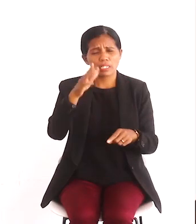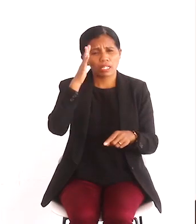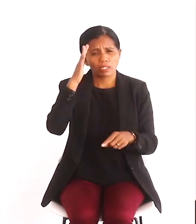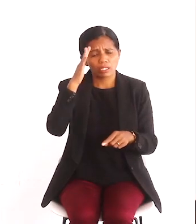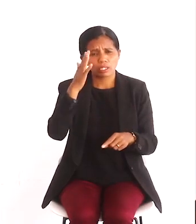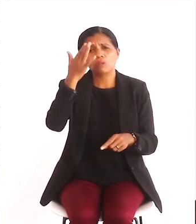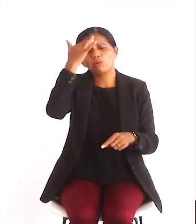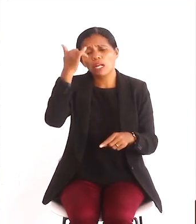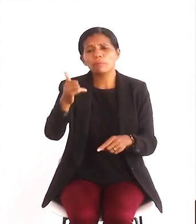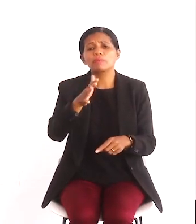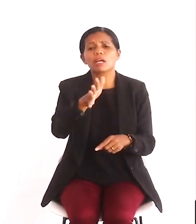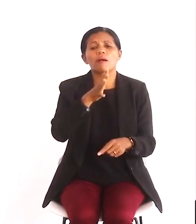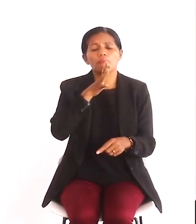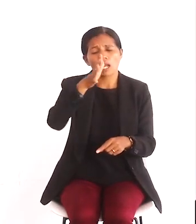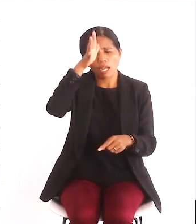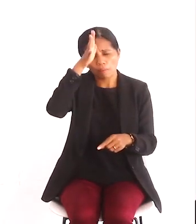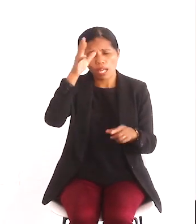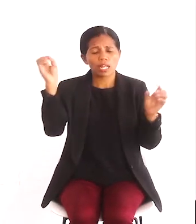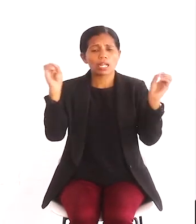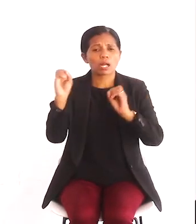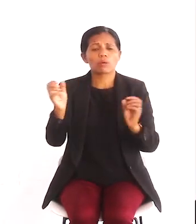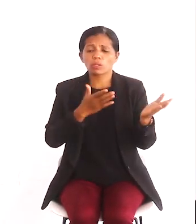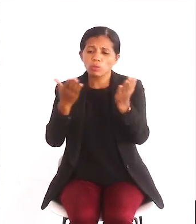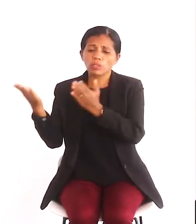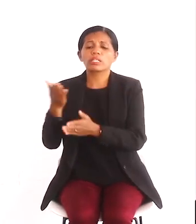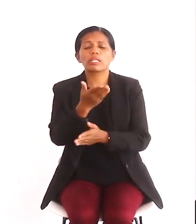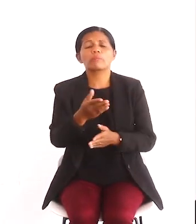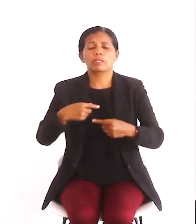la kuilori imi ba festa. Imi ha resposta ona kono ba